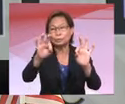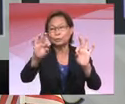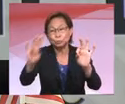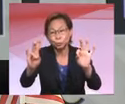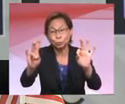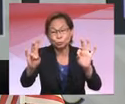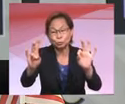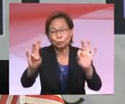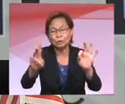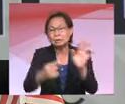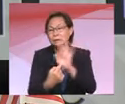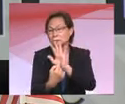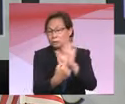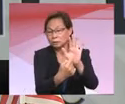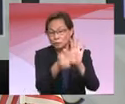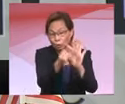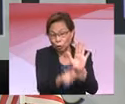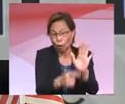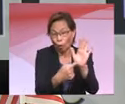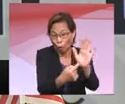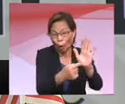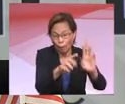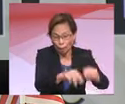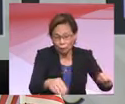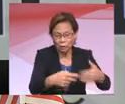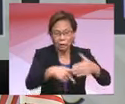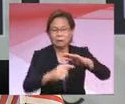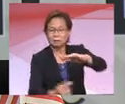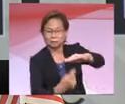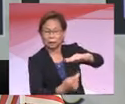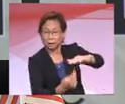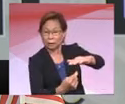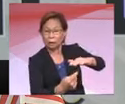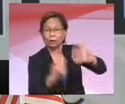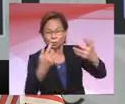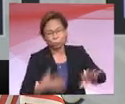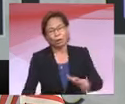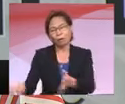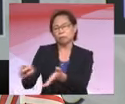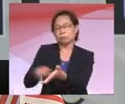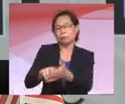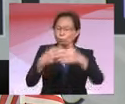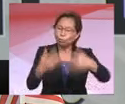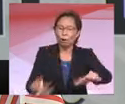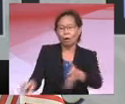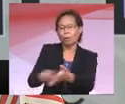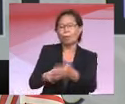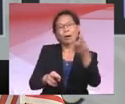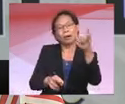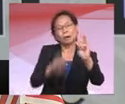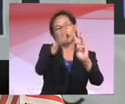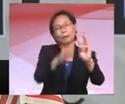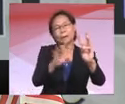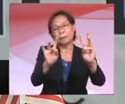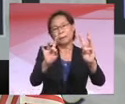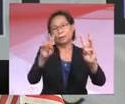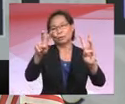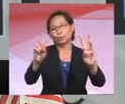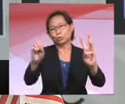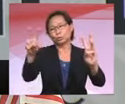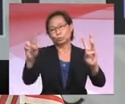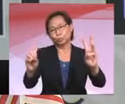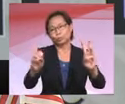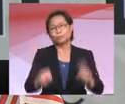9,197 yang merupakan seorang pelajar prasekolah. Kes ini telah dilaporkan pada 16 Ogos